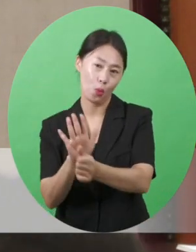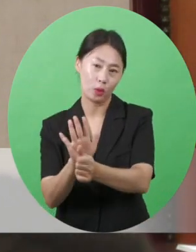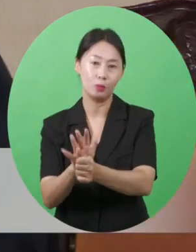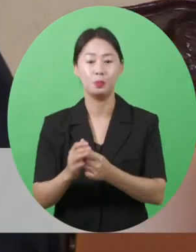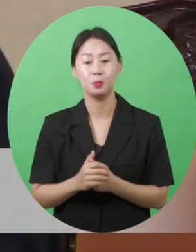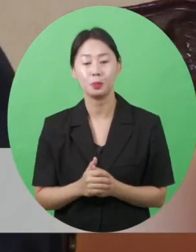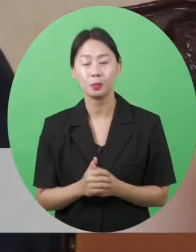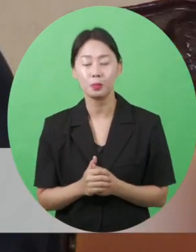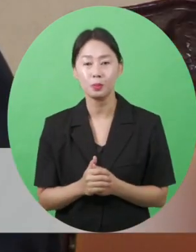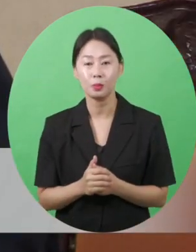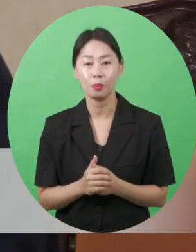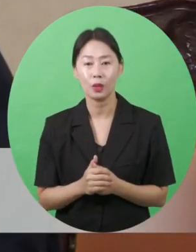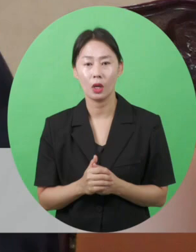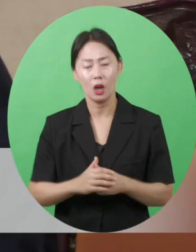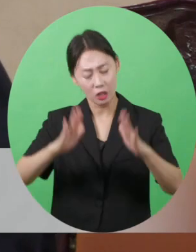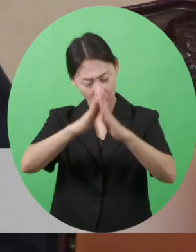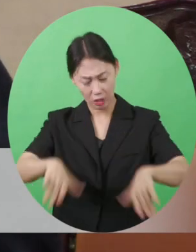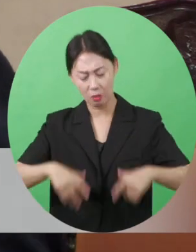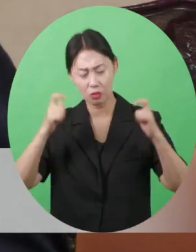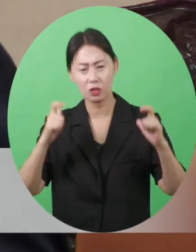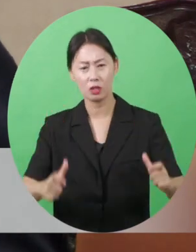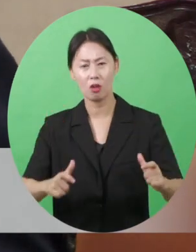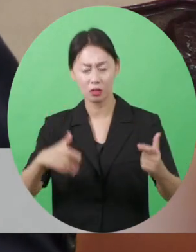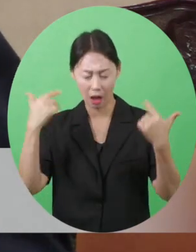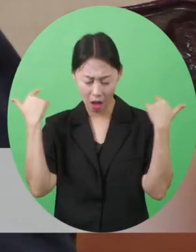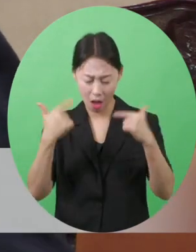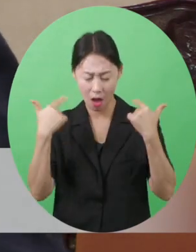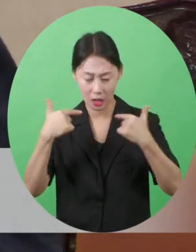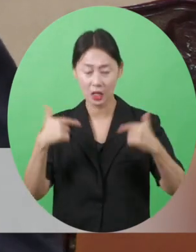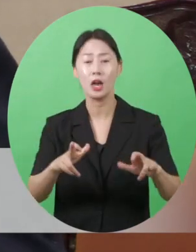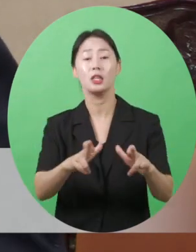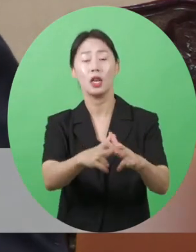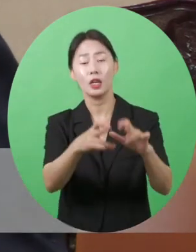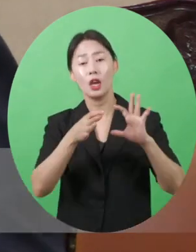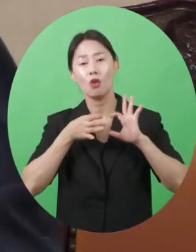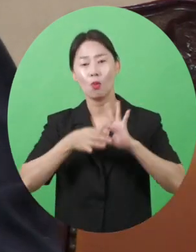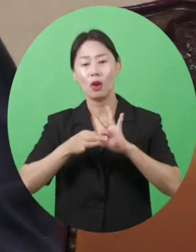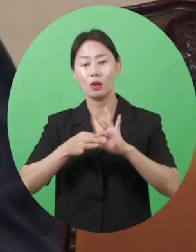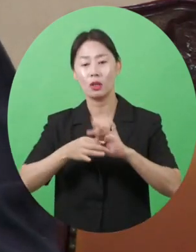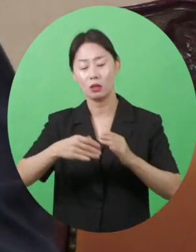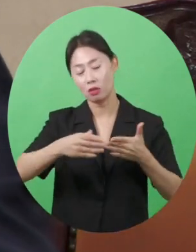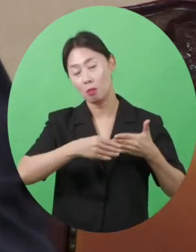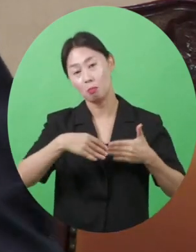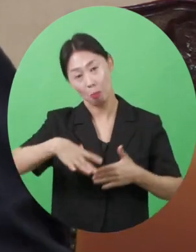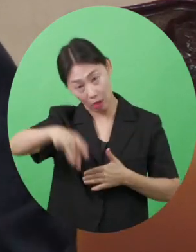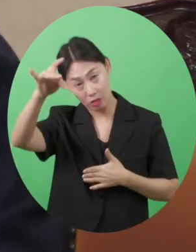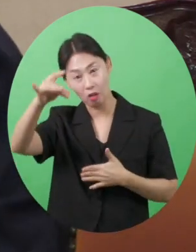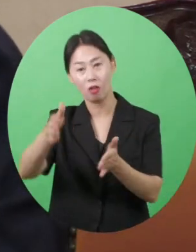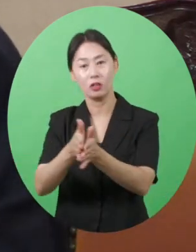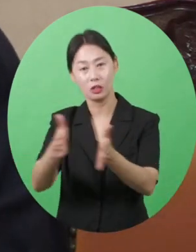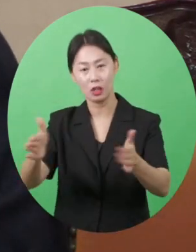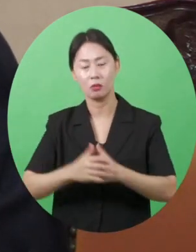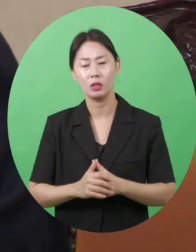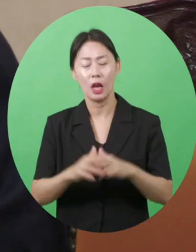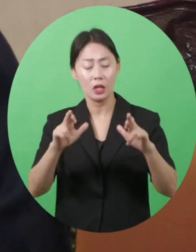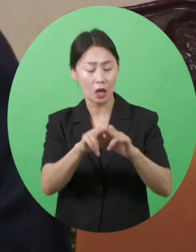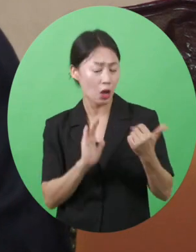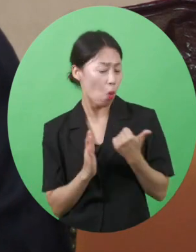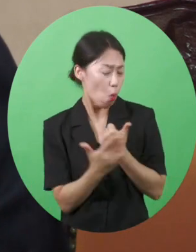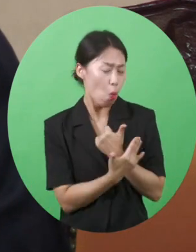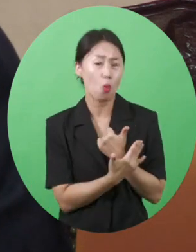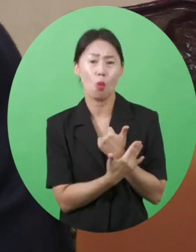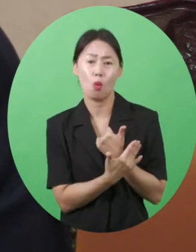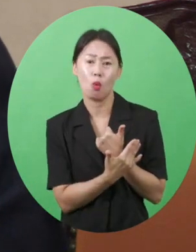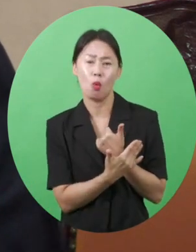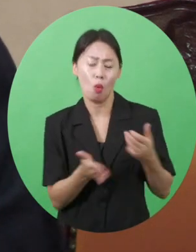만드셨습니다. 그런 부분들이 전남은 늘 이런 부분 앞서가는 부분들일 것 같고요. 21페이지 보면 어찌됐든 옹호기관만으로는